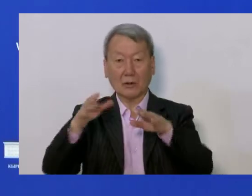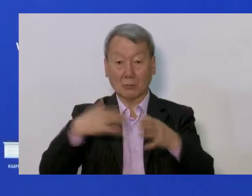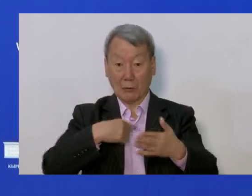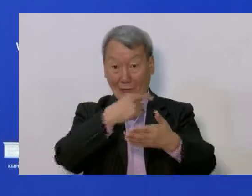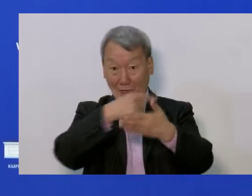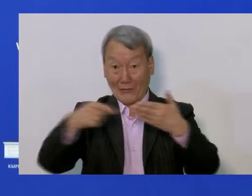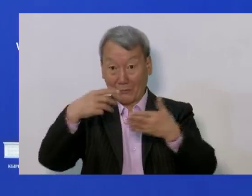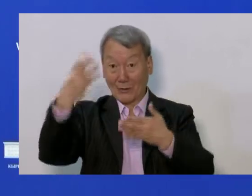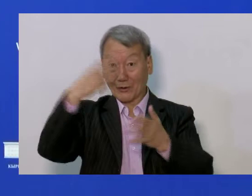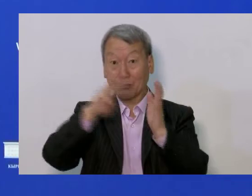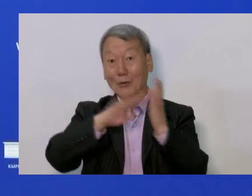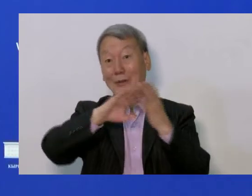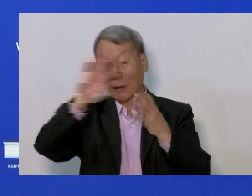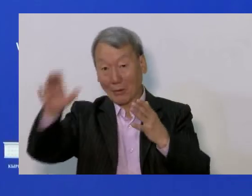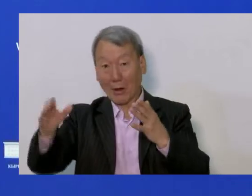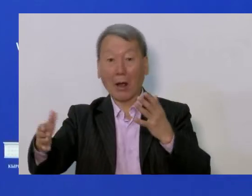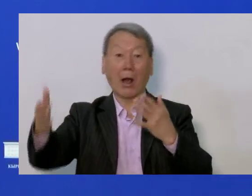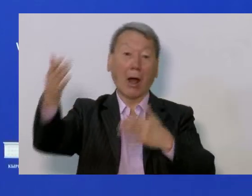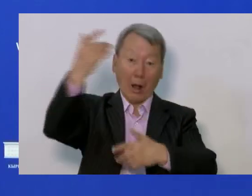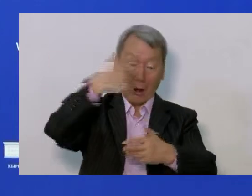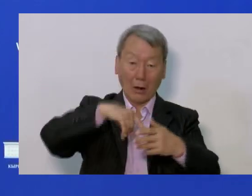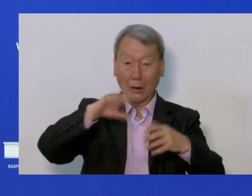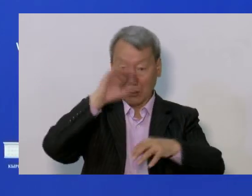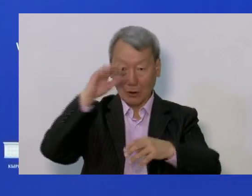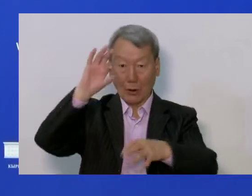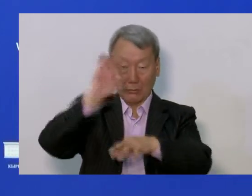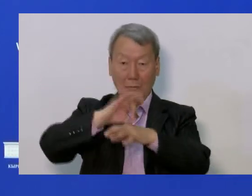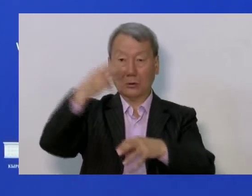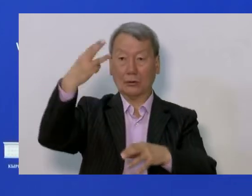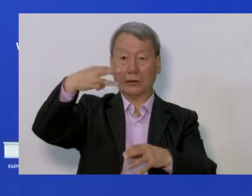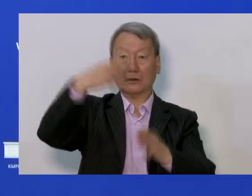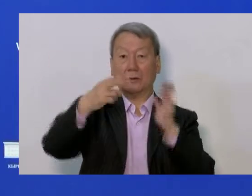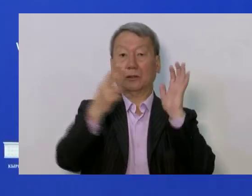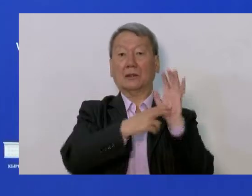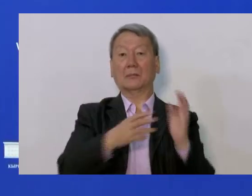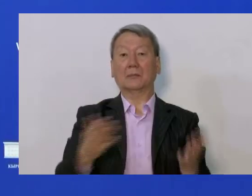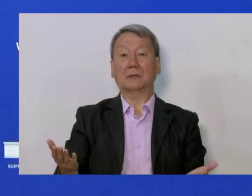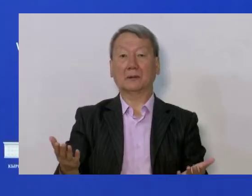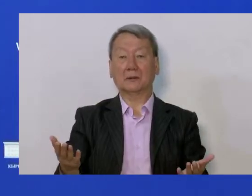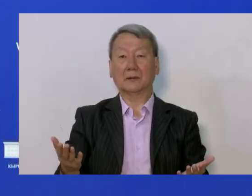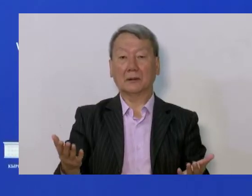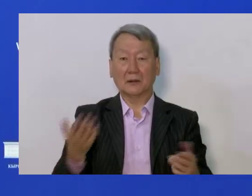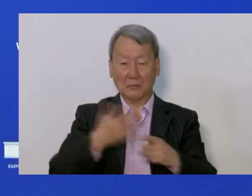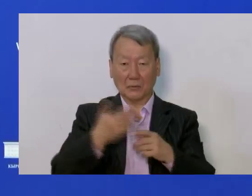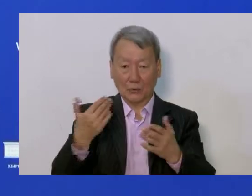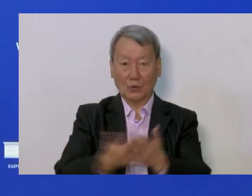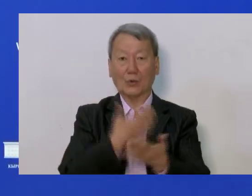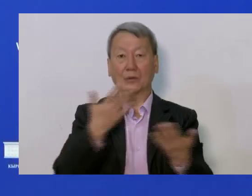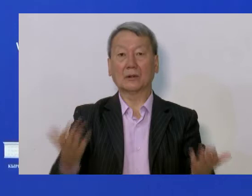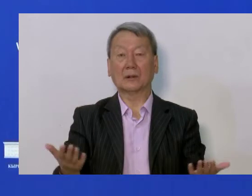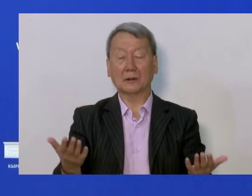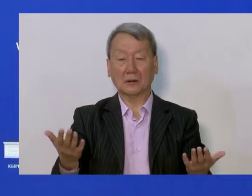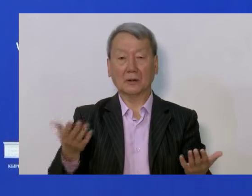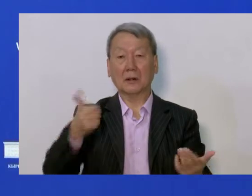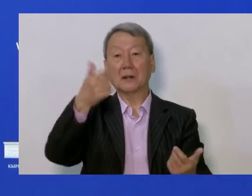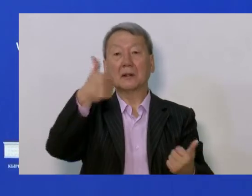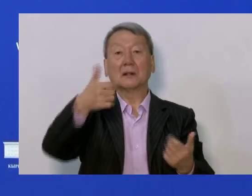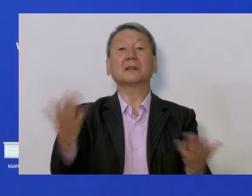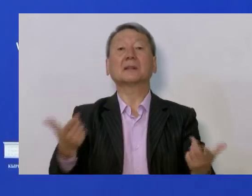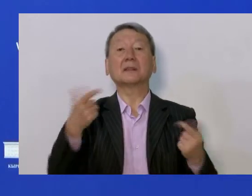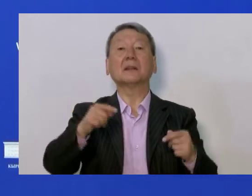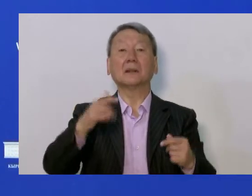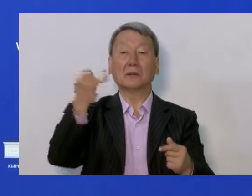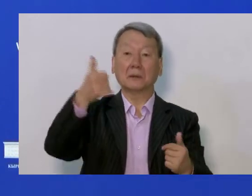вот, 38, снова зарегистрировали, госпитализировали 37 новых подтвержденных случаев. То есть